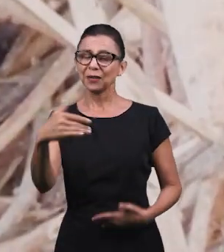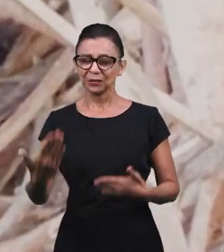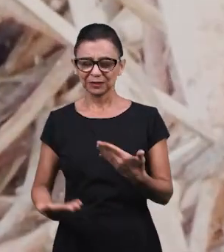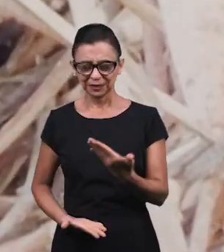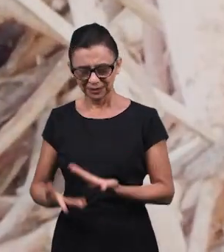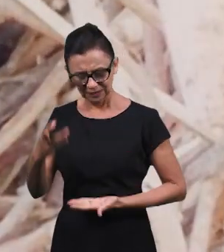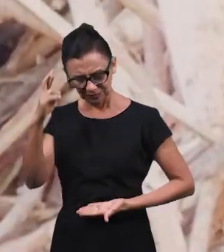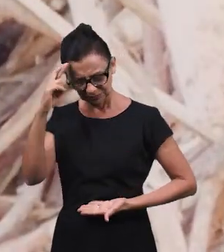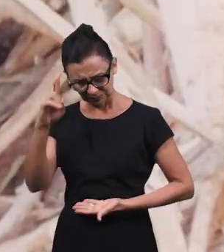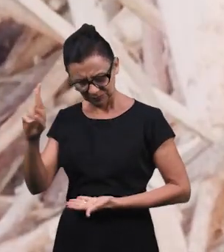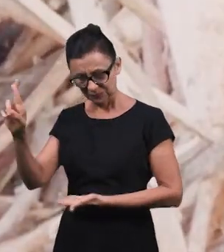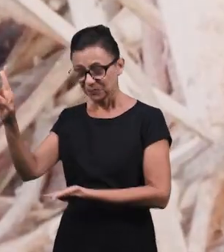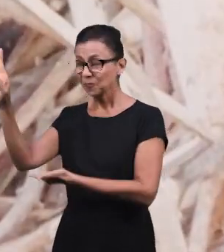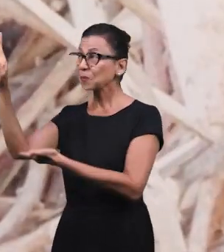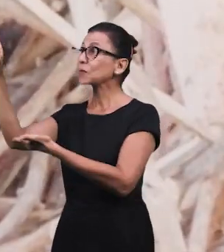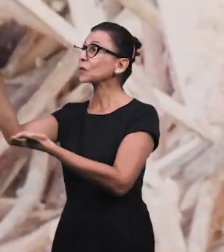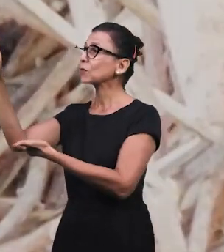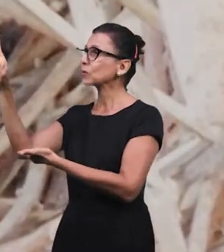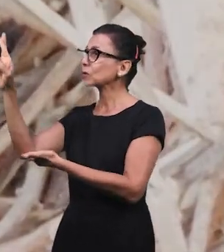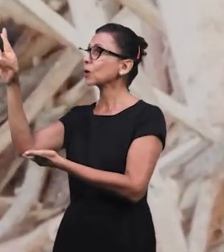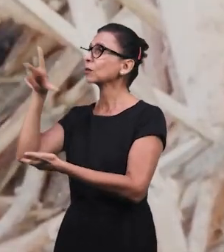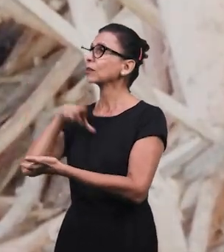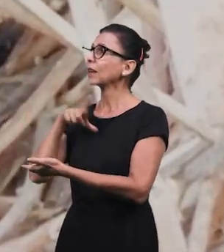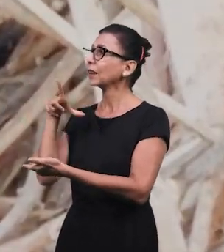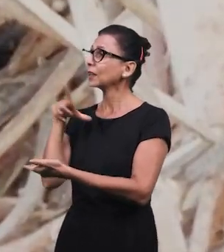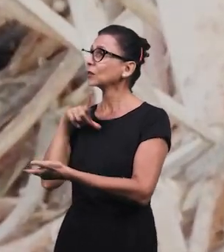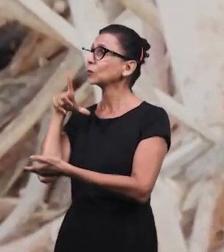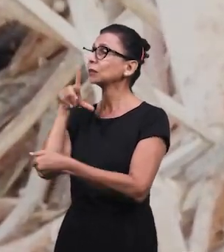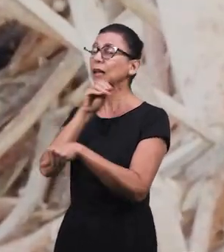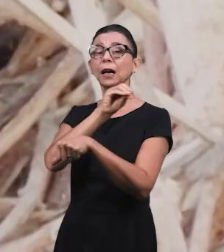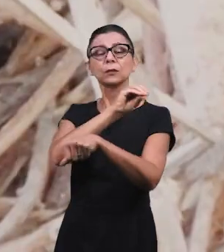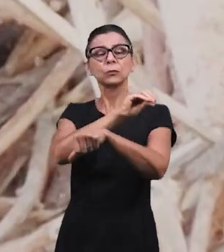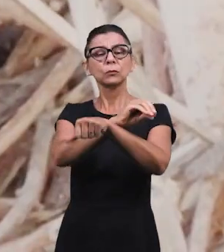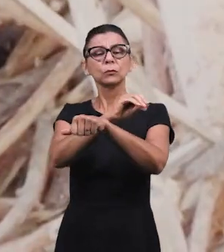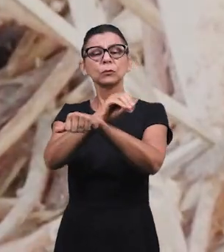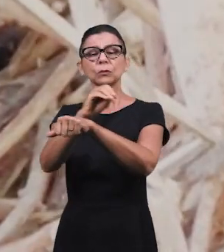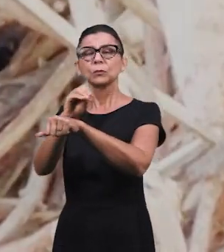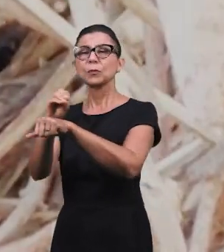о ком ты заботишься с любовью.